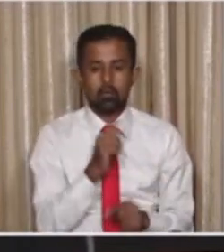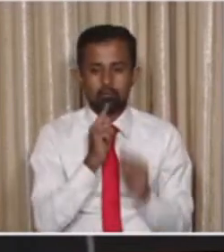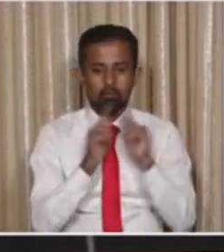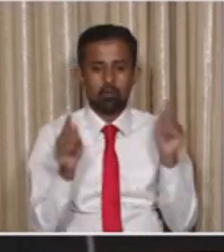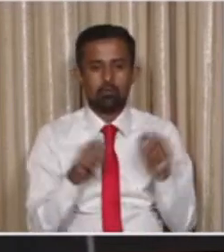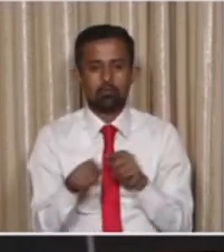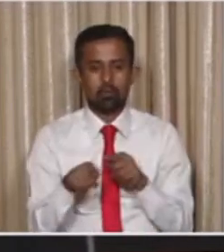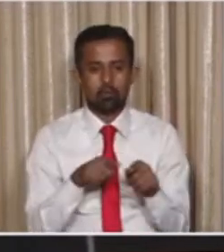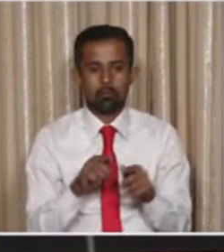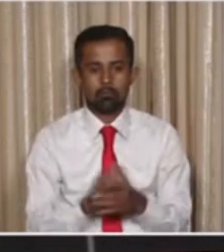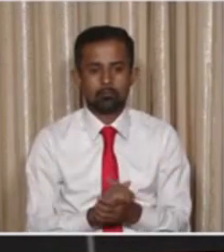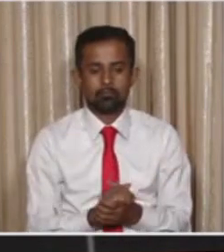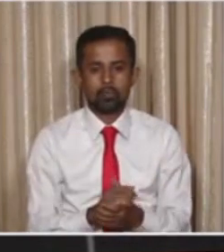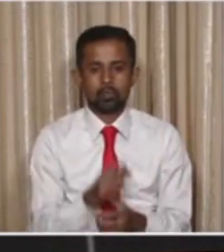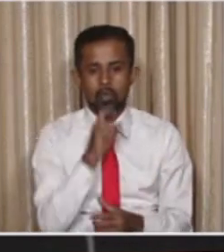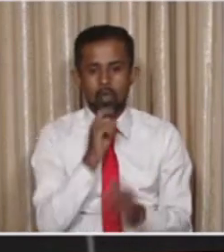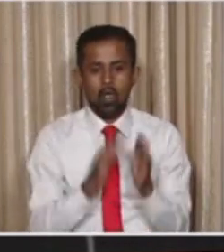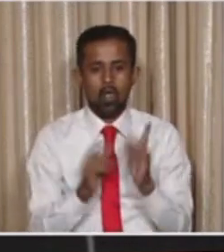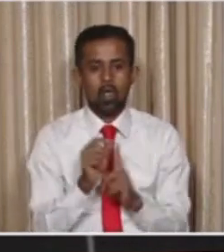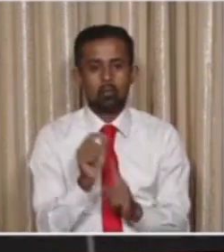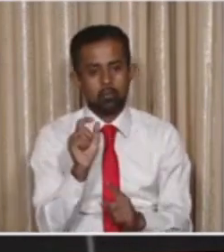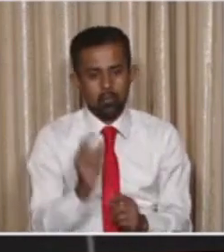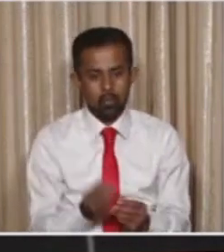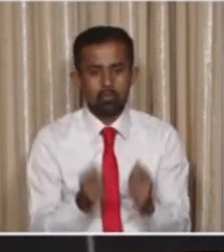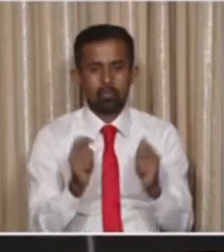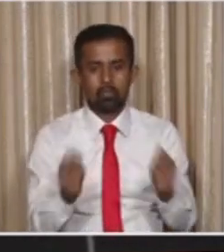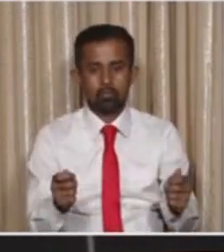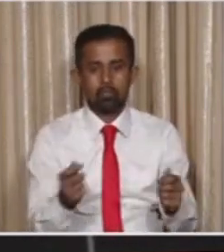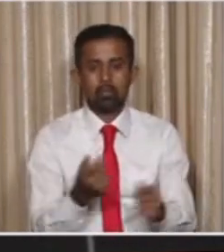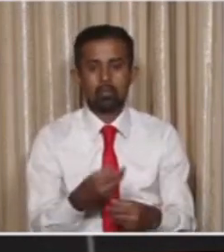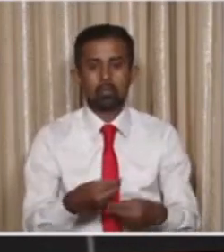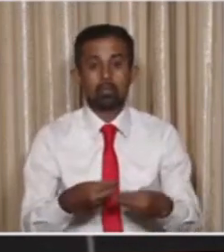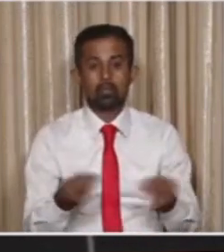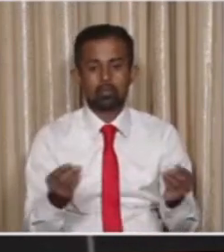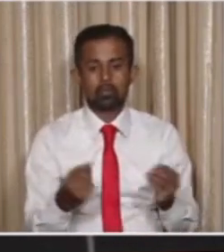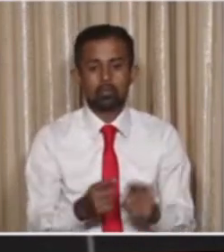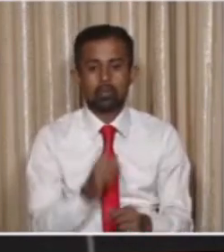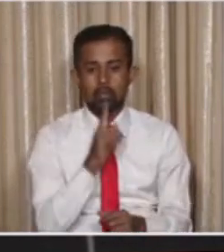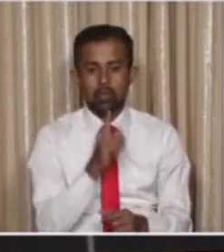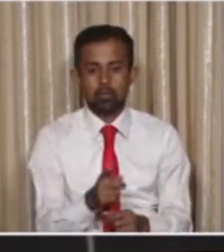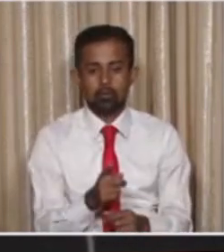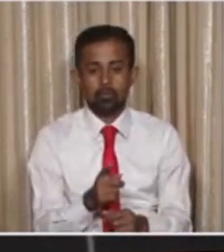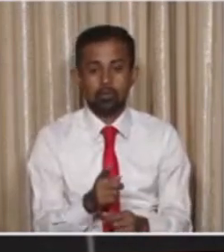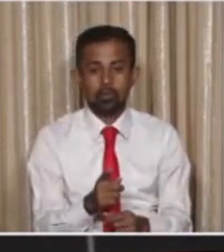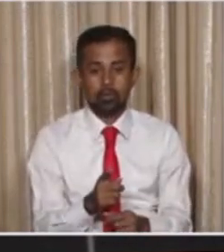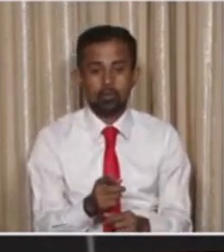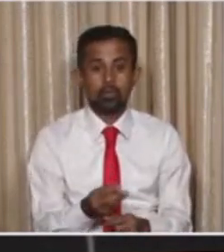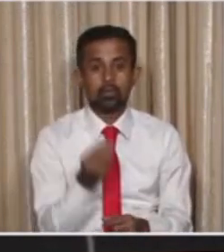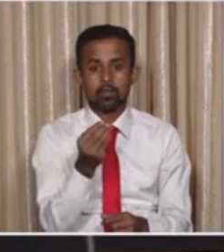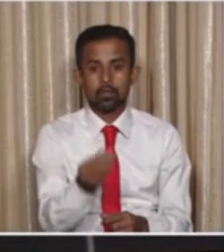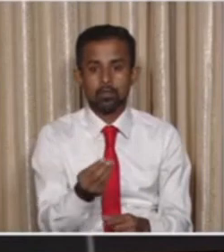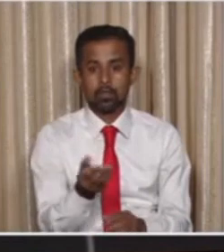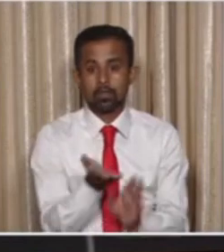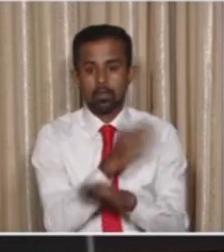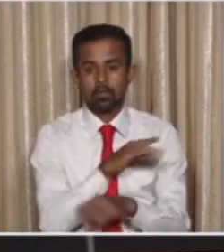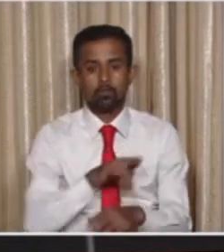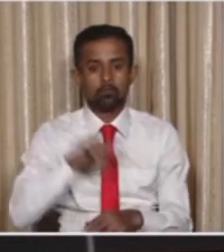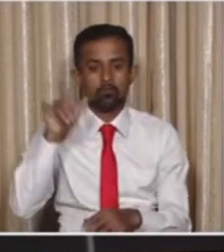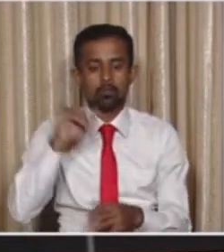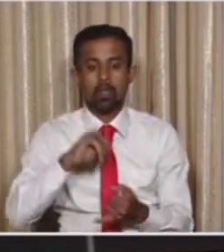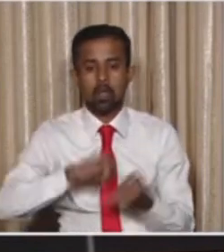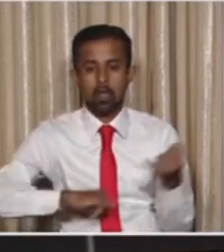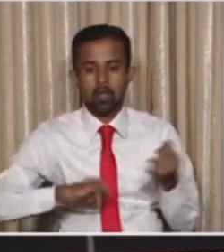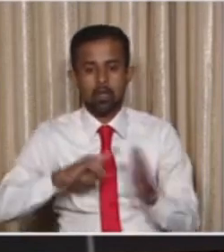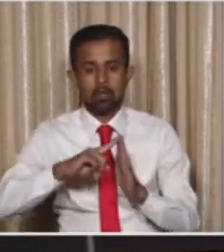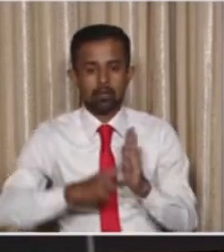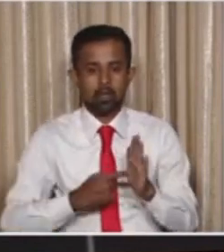දකිනවා. අධිකරණ ඇමතිතුමාම සභාගත කරනවා මේ මුදාහැරීමට අදාළ නියෝගය. නියෝගය දීලා තියෙන්නේ හිටපු විදේශ ලේකම්